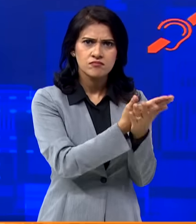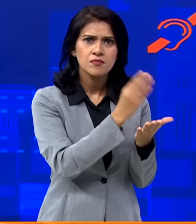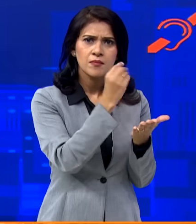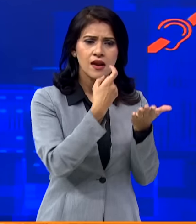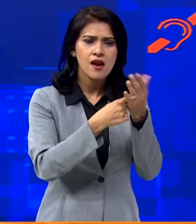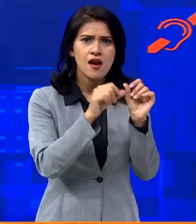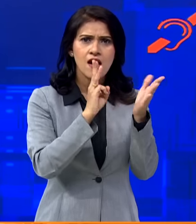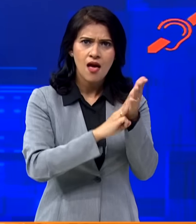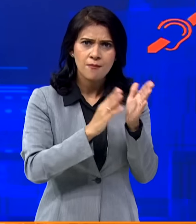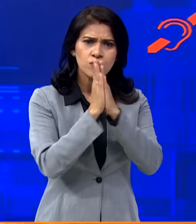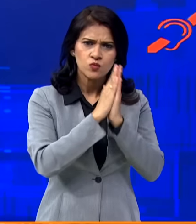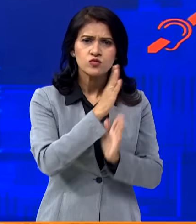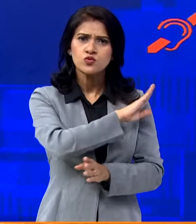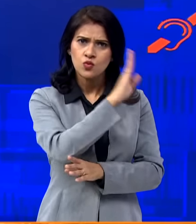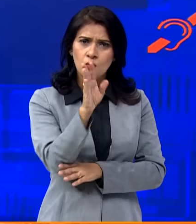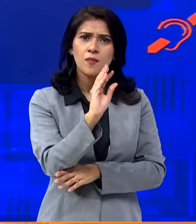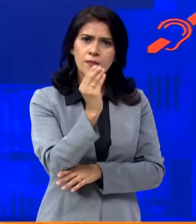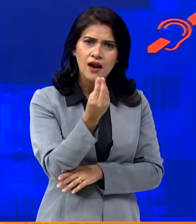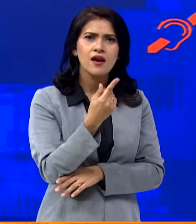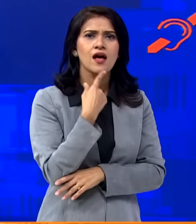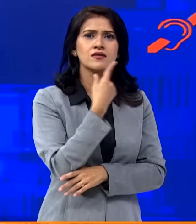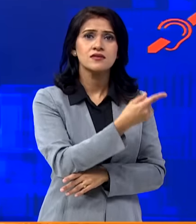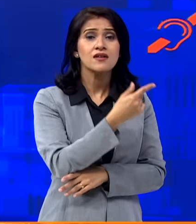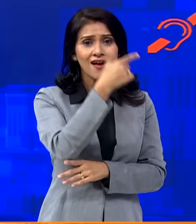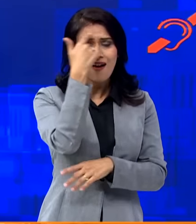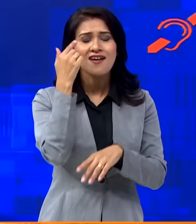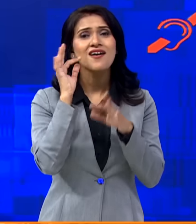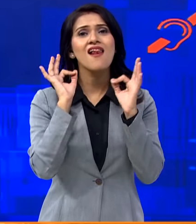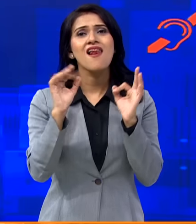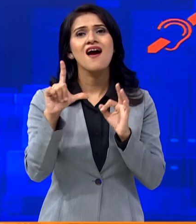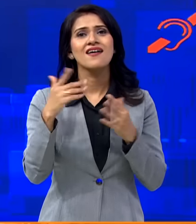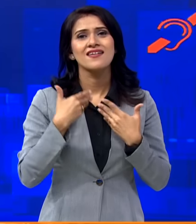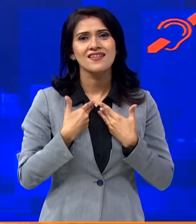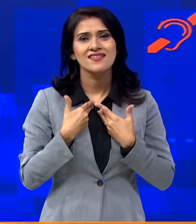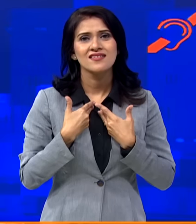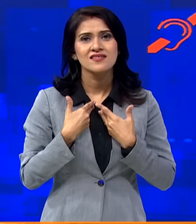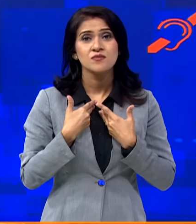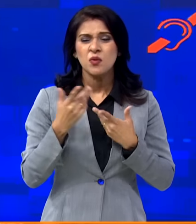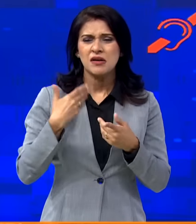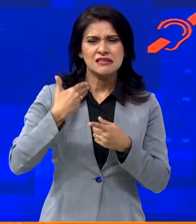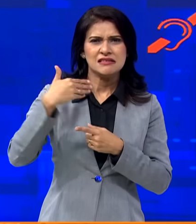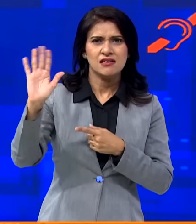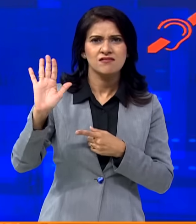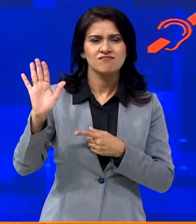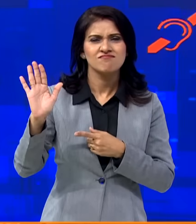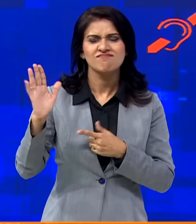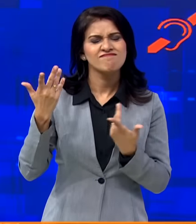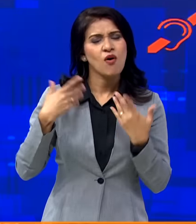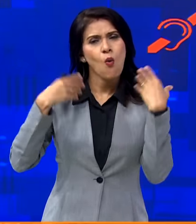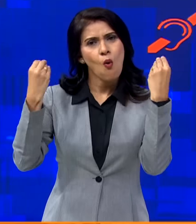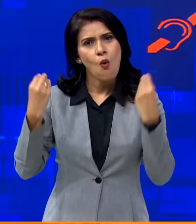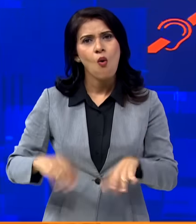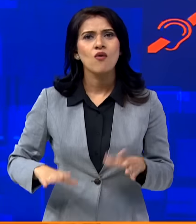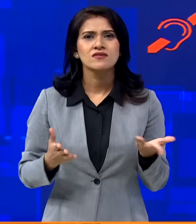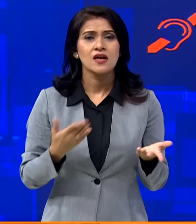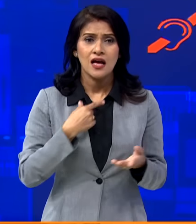का निमंत्रण मत ठुकराओ राम का निमंत्रण आना सौभाग्य होता है जो राम का निमंत्रण ठुकरा दे वो तो कहीं का भी नहीं रहेगा